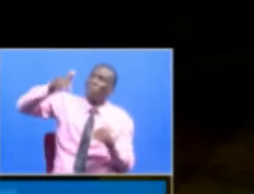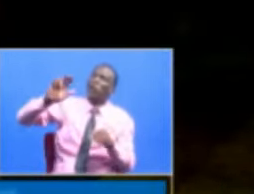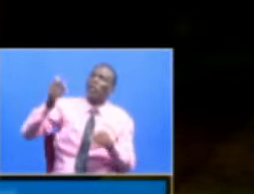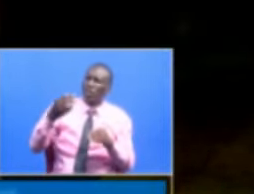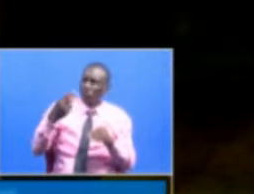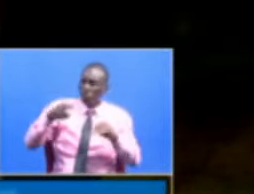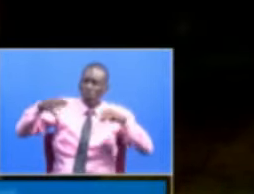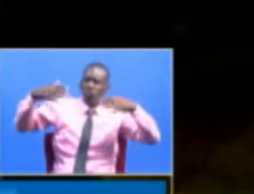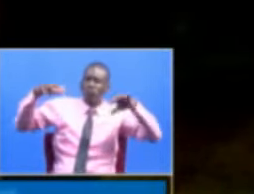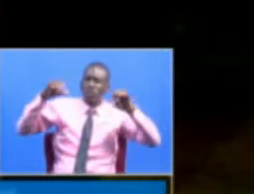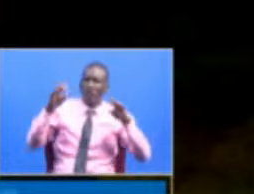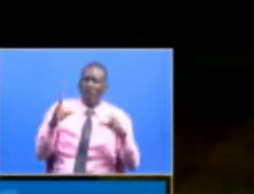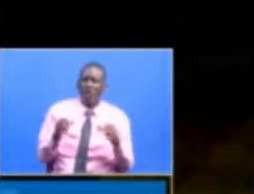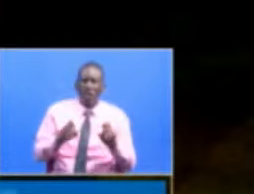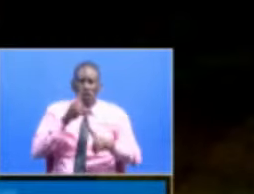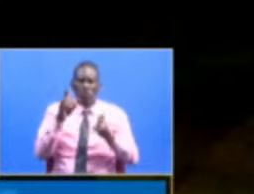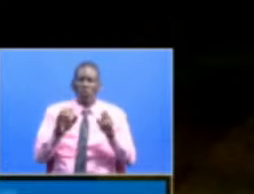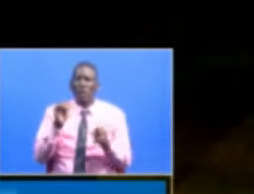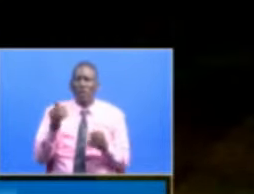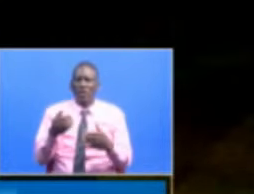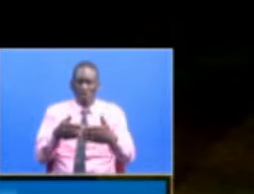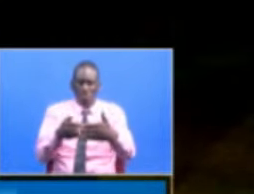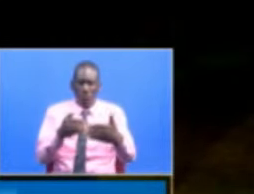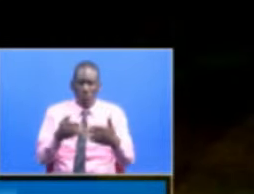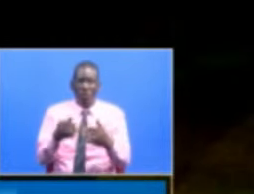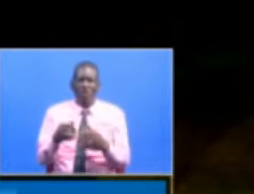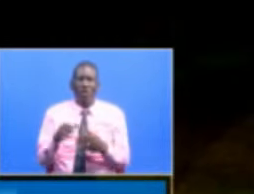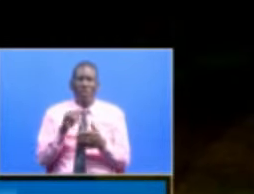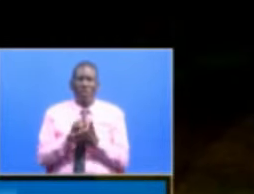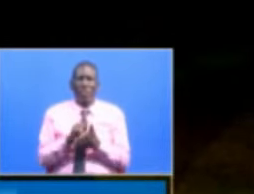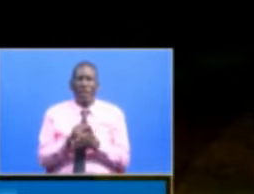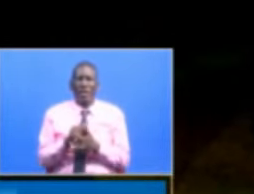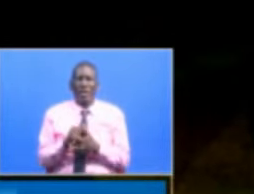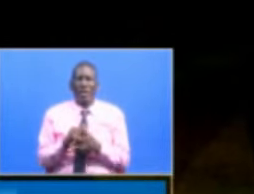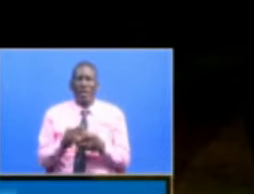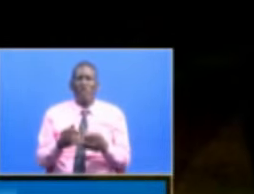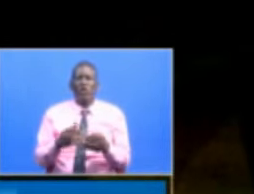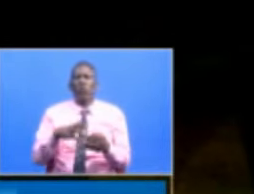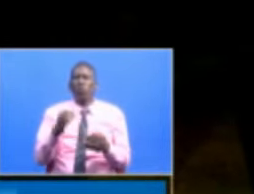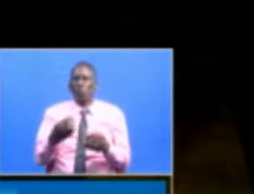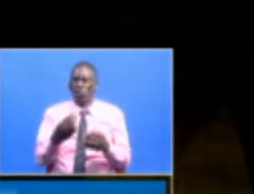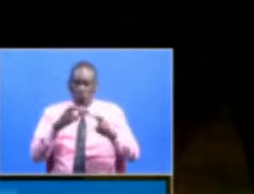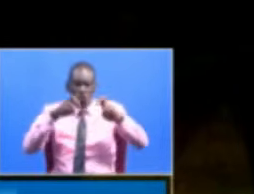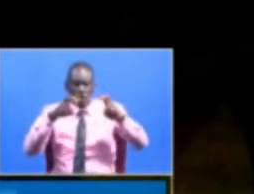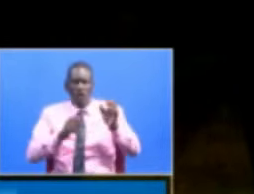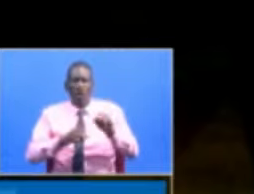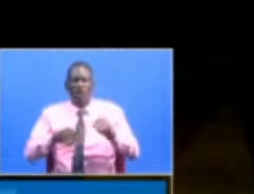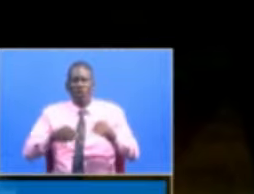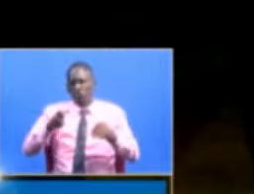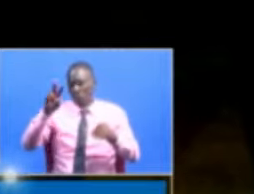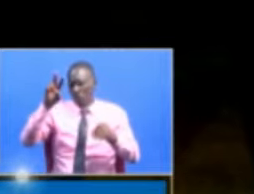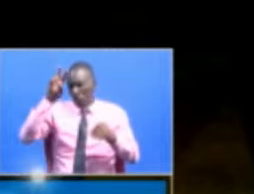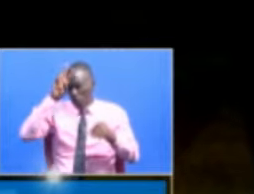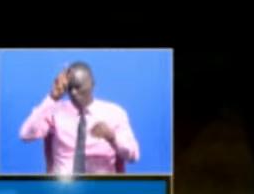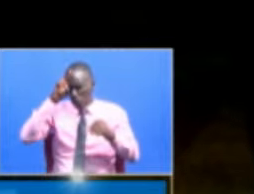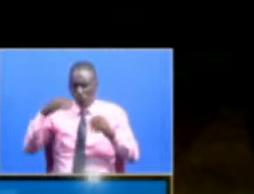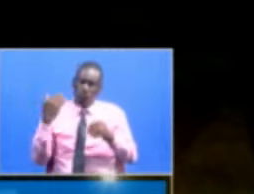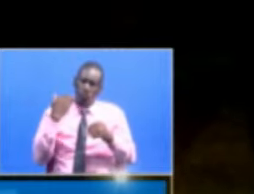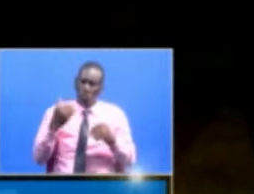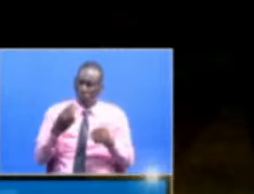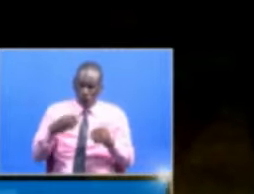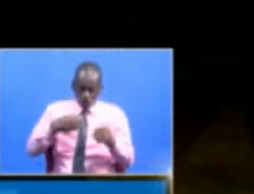Kuna ile maswali ilikuwa inaulizwa pale mbele ya kwamba ile unaenda unaangalia kama mbuzi tumechinja, tumeona mara